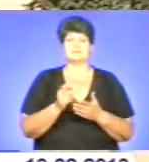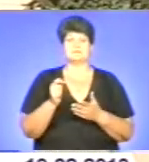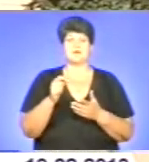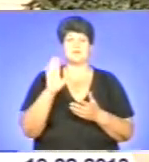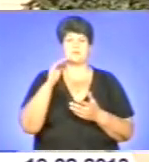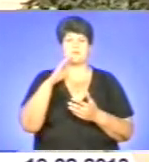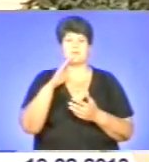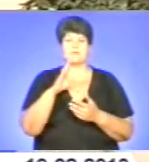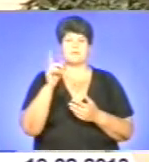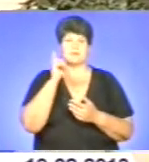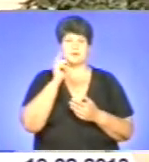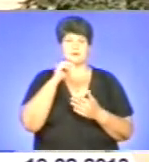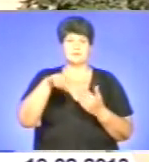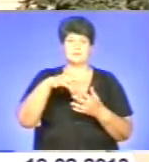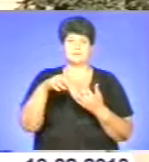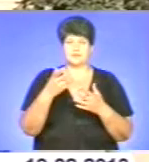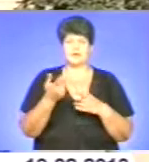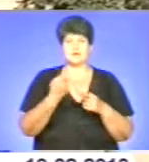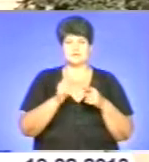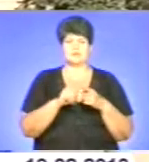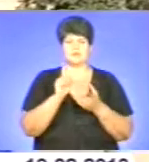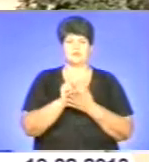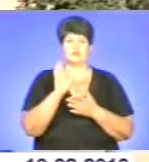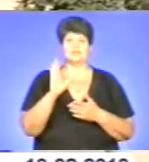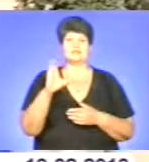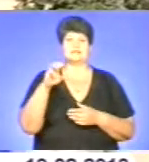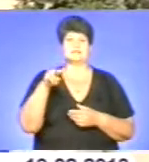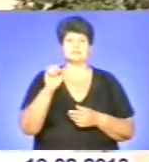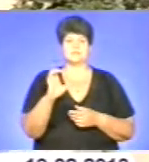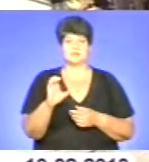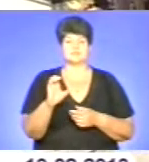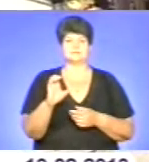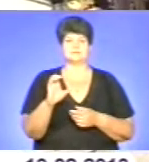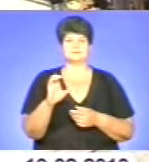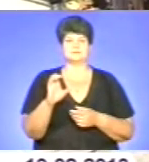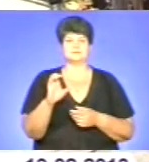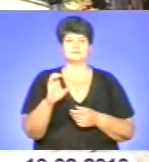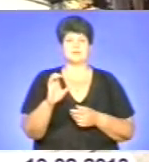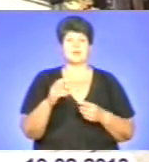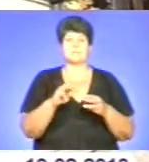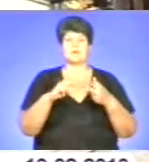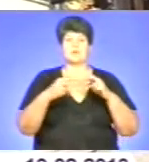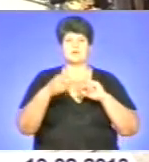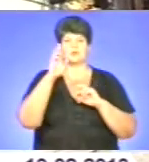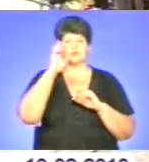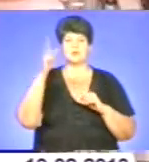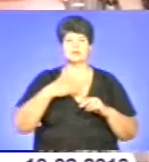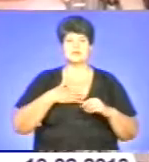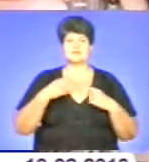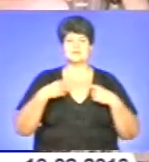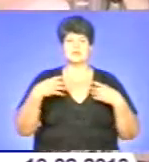перемащуємо йому це обов'язково має бути на Спасо без того ніяк це не свято Преображення Господнє у нас святкують з